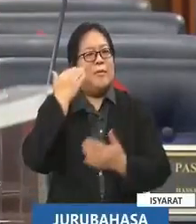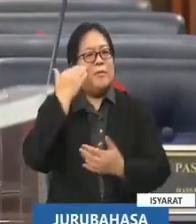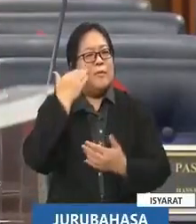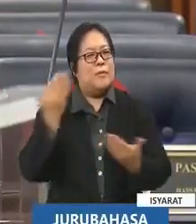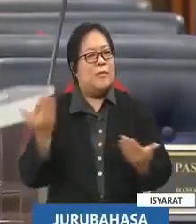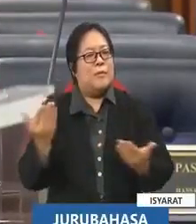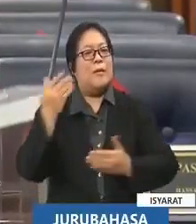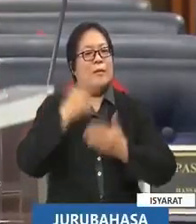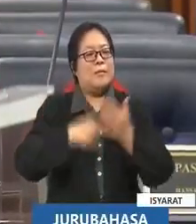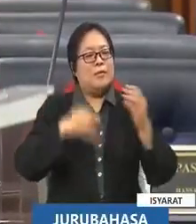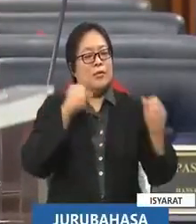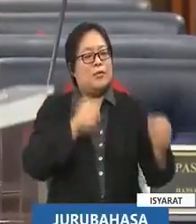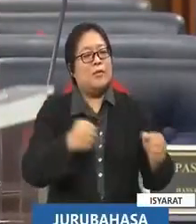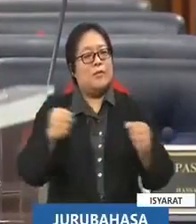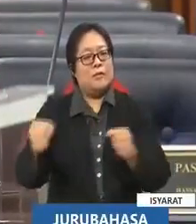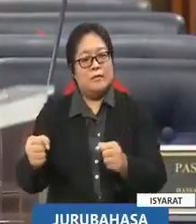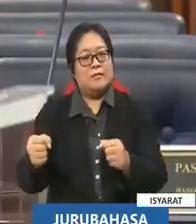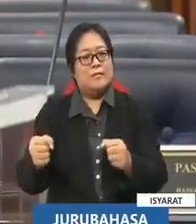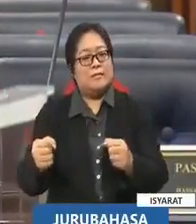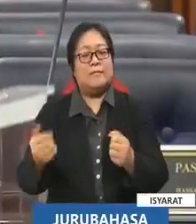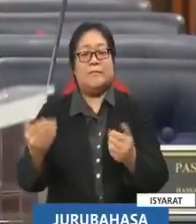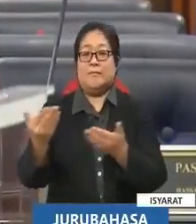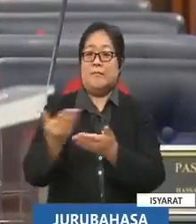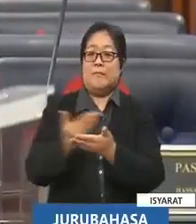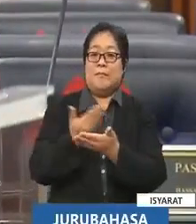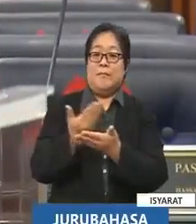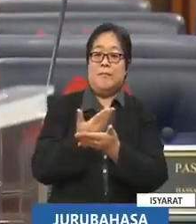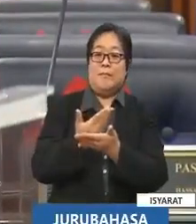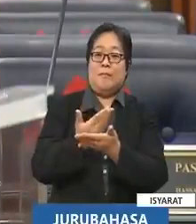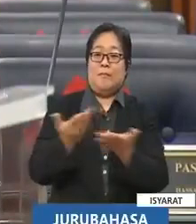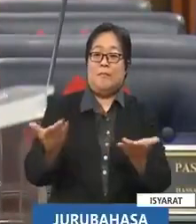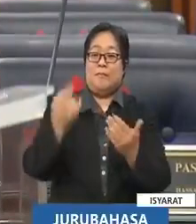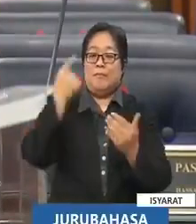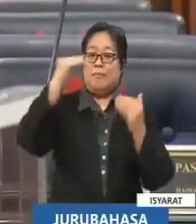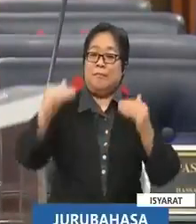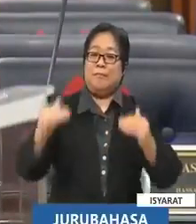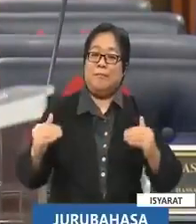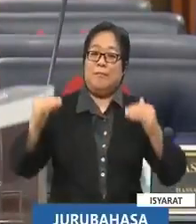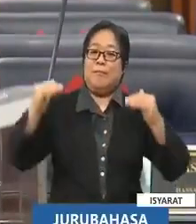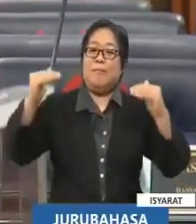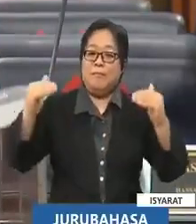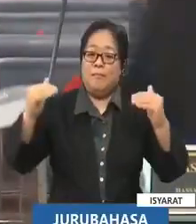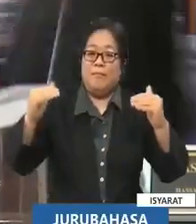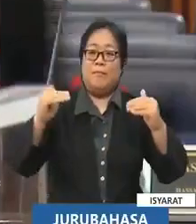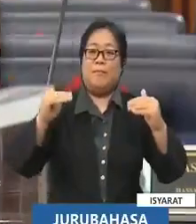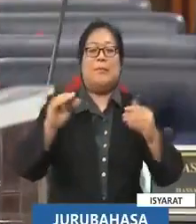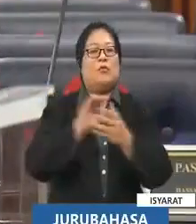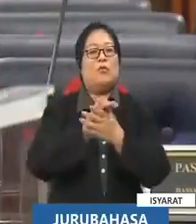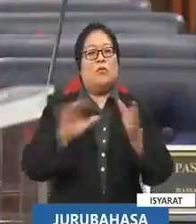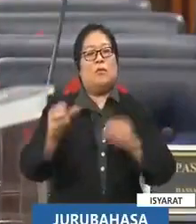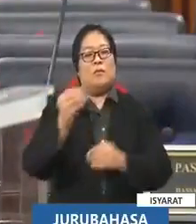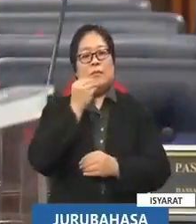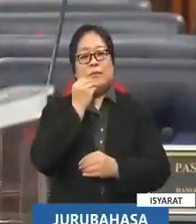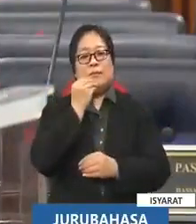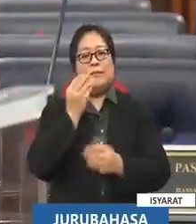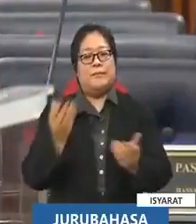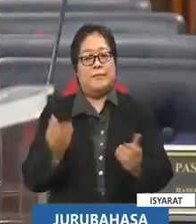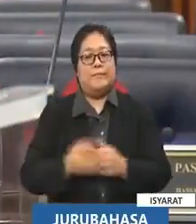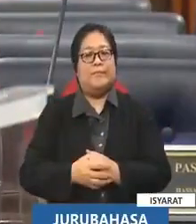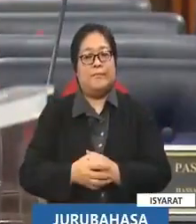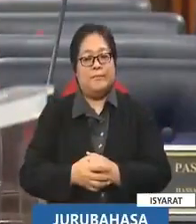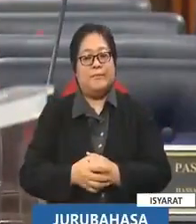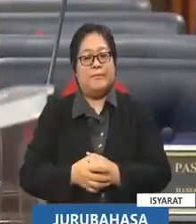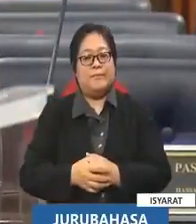apakah strategi terbaru untuk meningkatkan descriptive makanan untuk